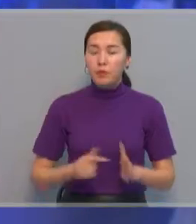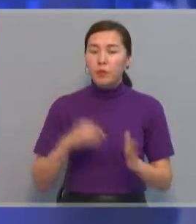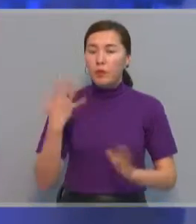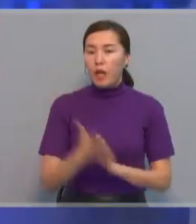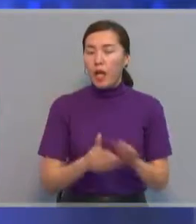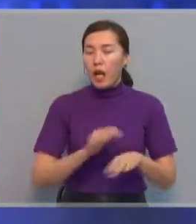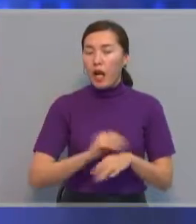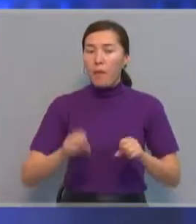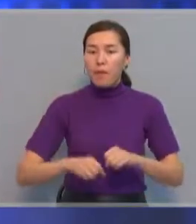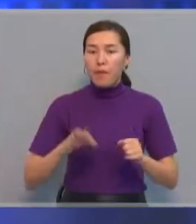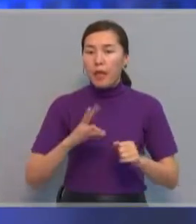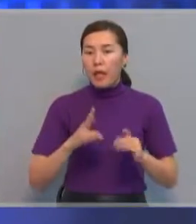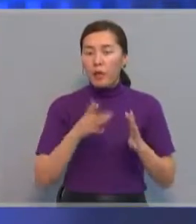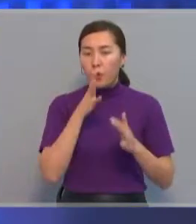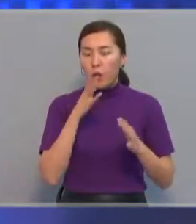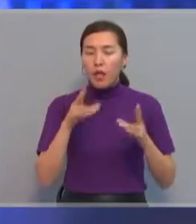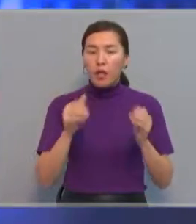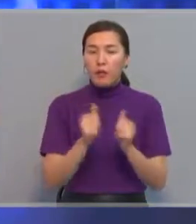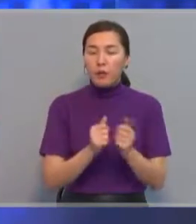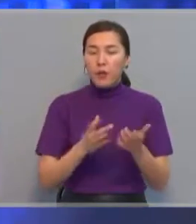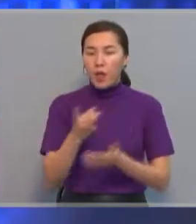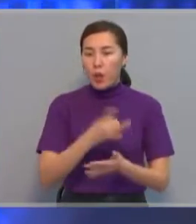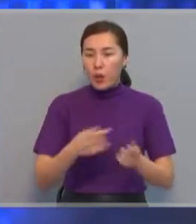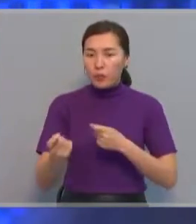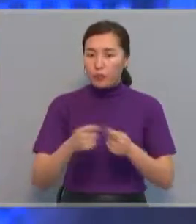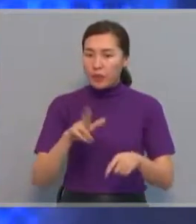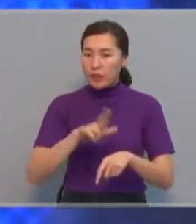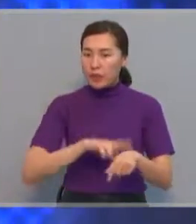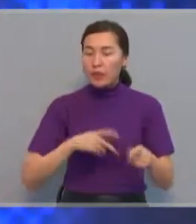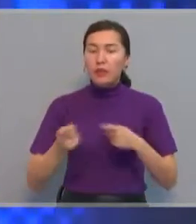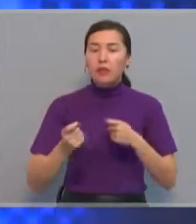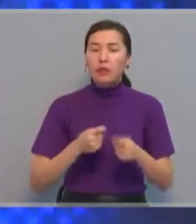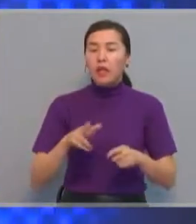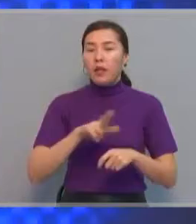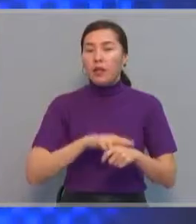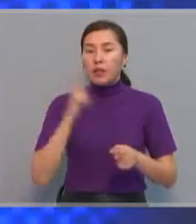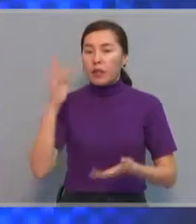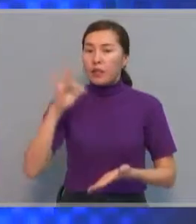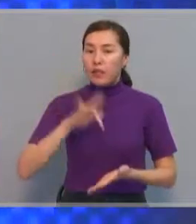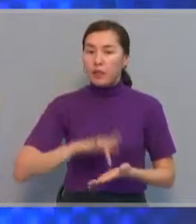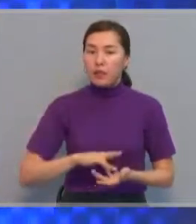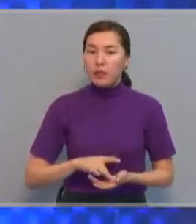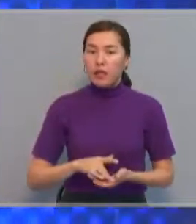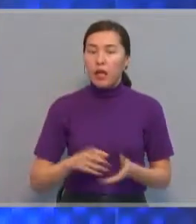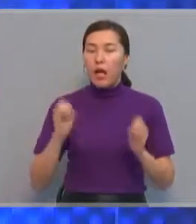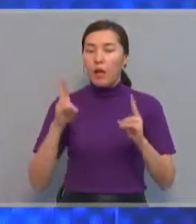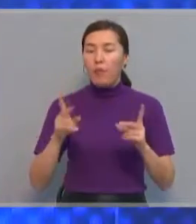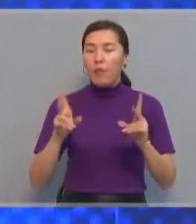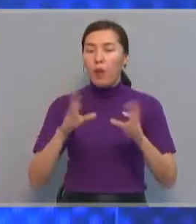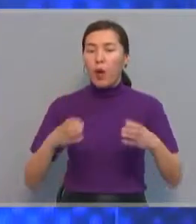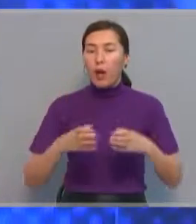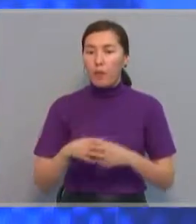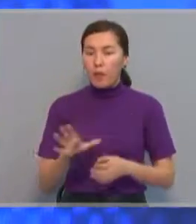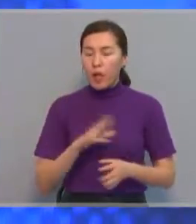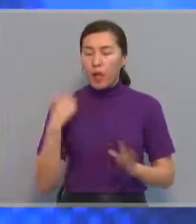В целях выявления фактов нарушения карантинного режима сотрудниками районных управлений полиции Департамента полиции города Шымкент и специально созданной